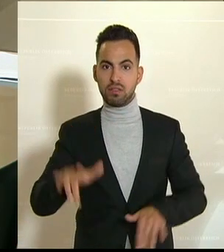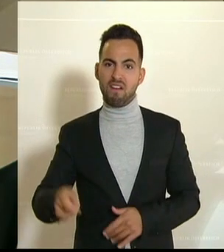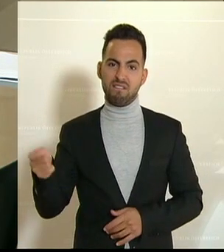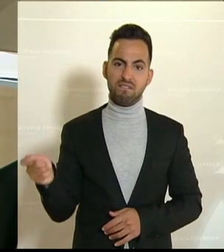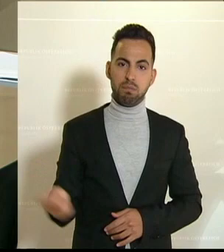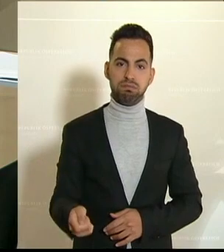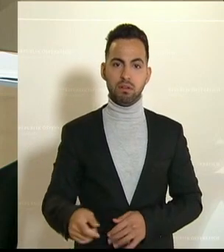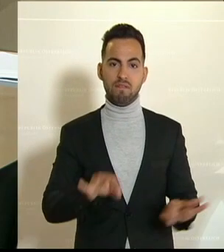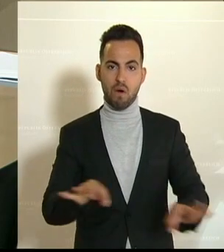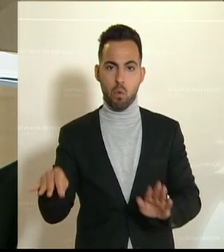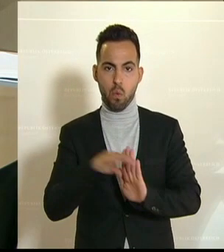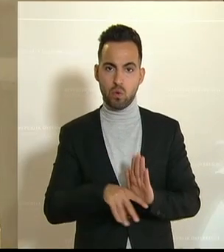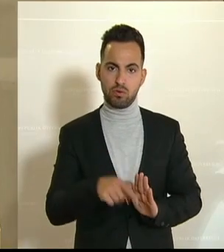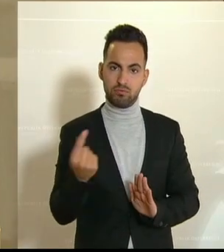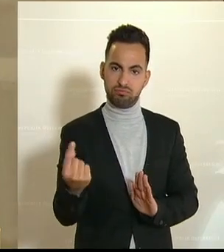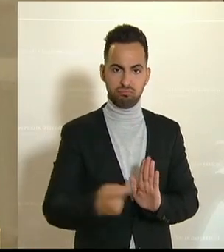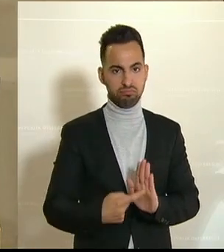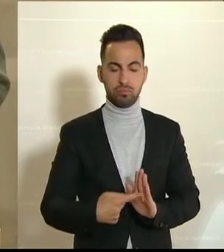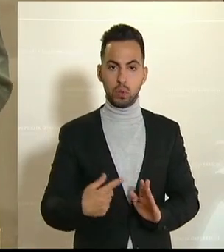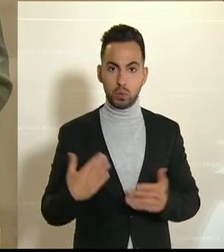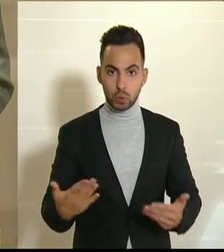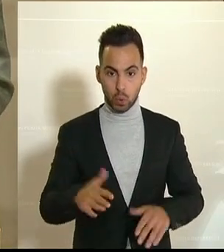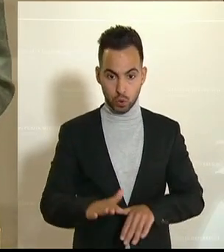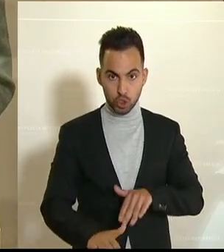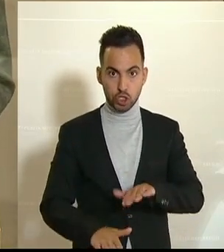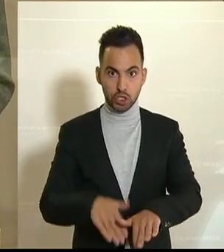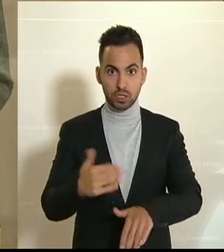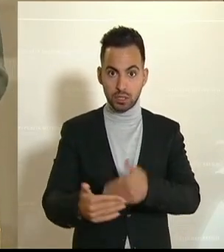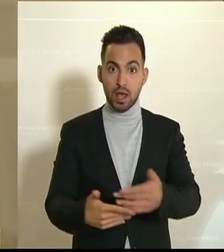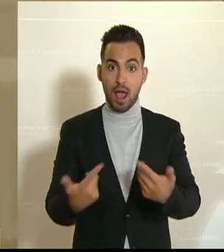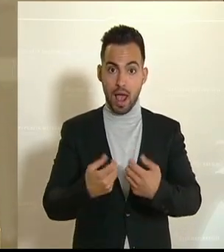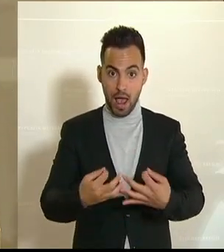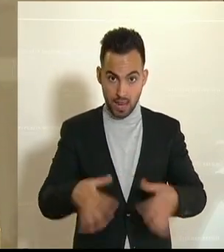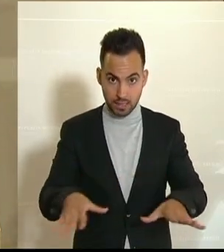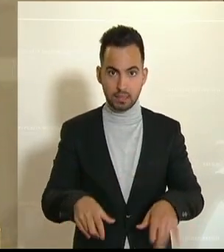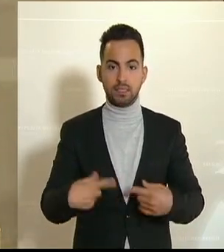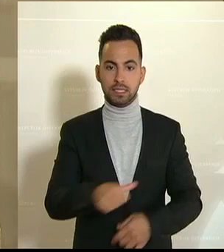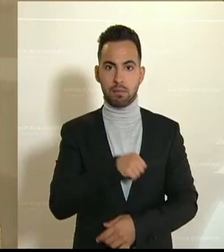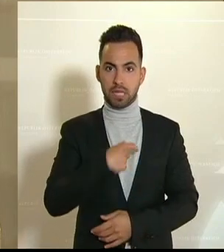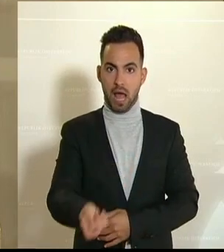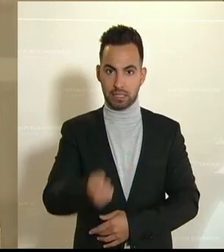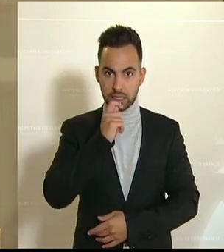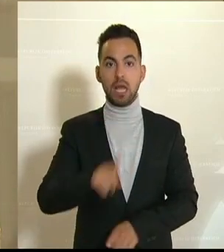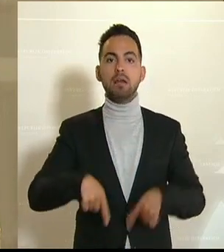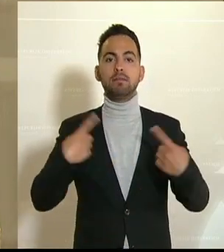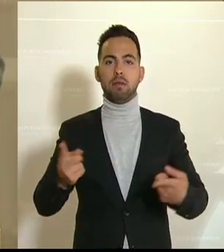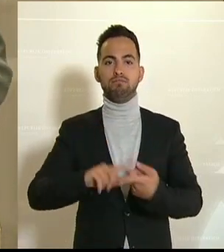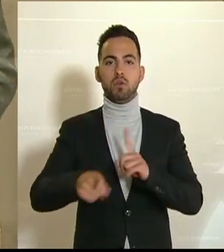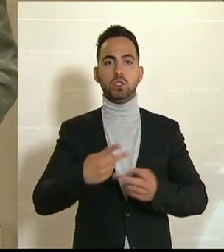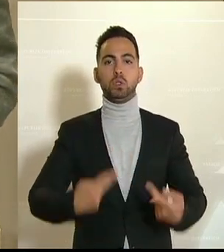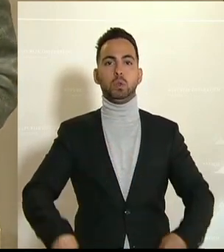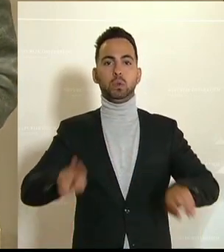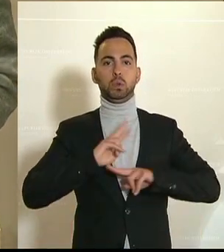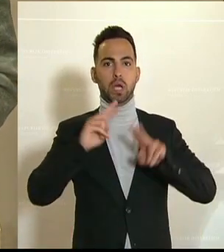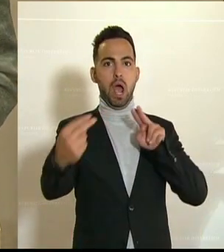Ihren Verordnungen gestraft haben. Und wenn dieser Schritt erledigt sich, dann befinden Sie sich wieder dort, wo die Politik hingehört. Und zwar